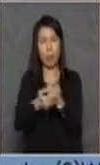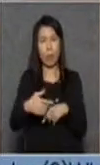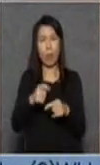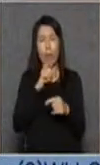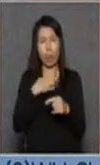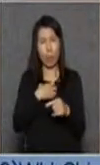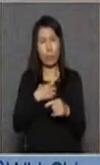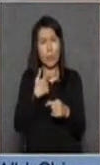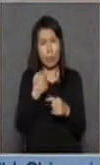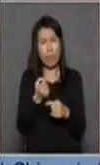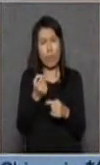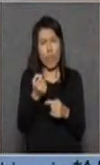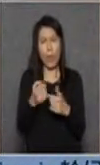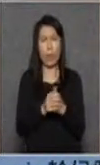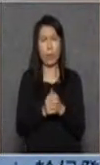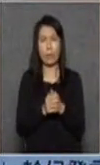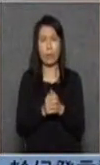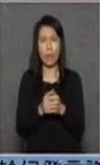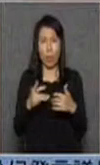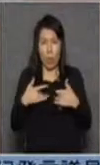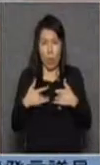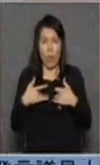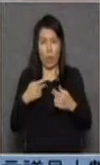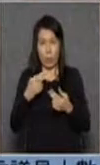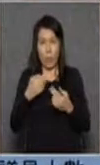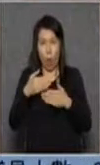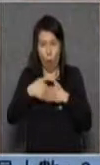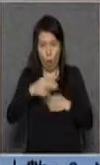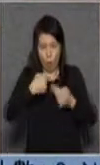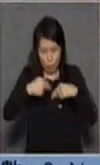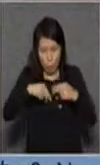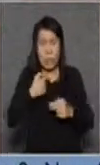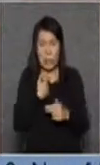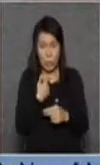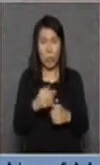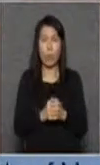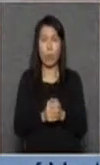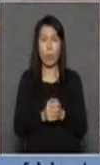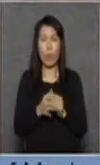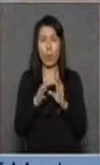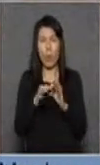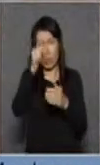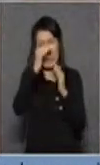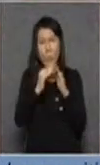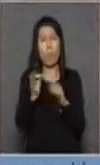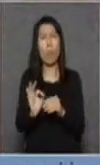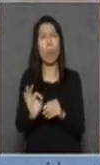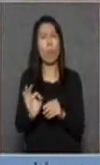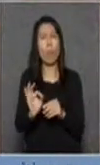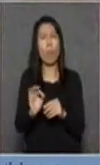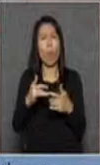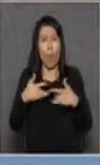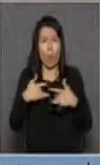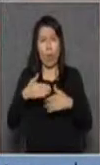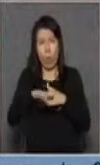須要即時進行一個胸肺嘅外科手術。咁因為聯合醫院就冇呢個胸肺外